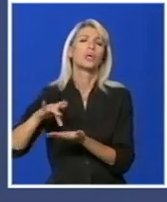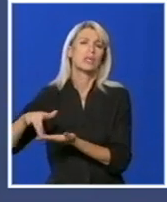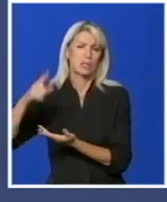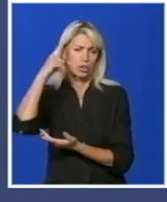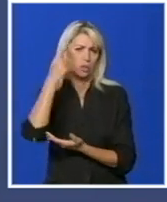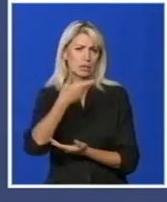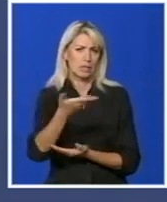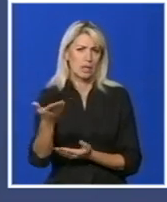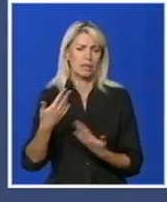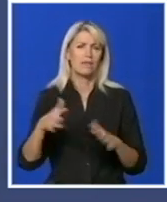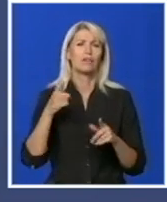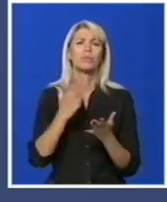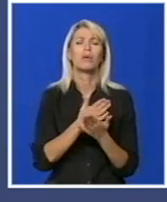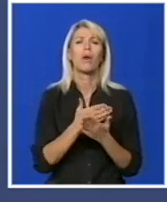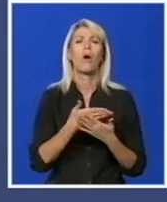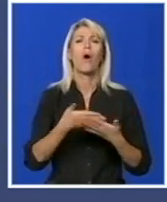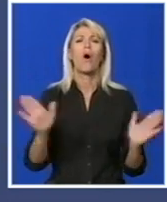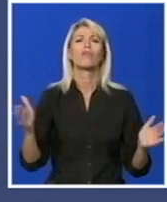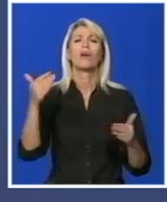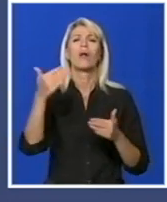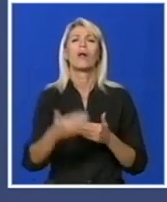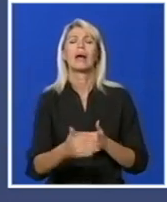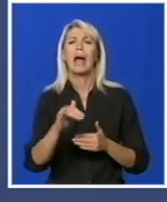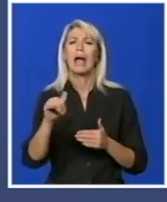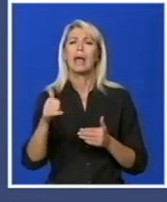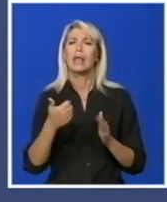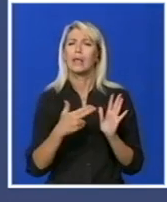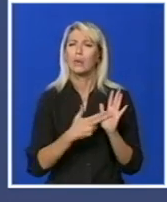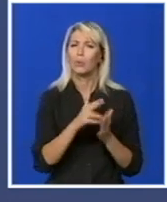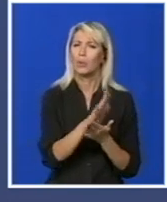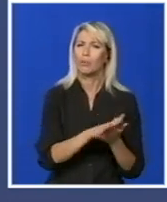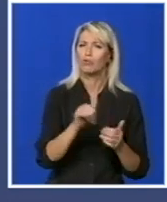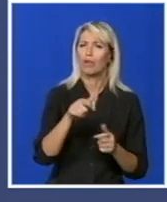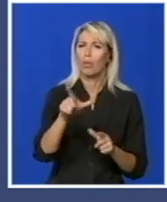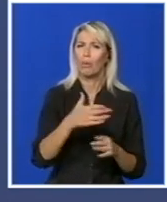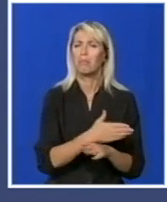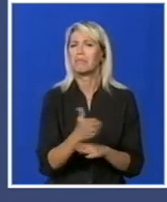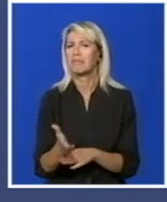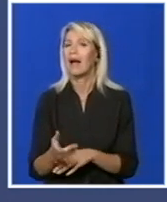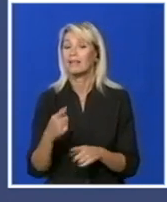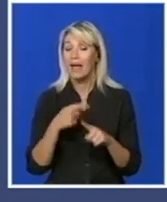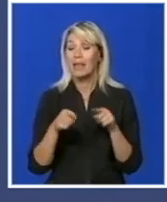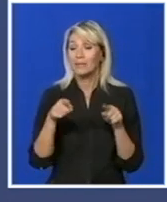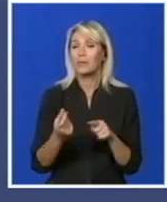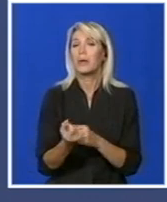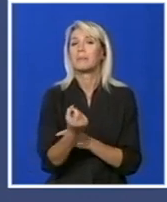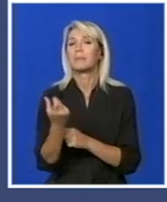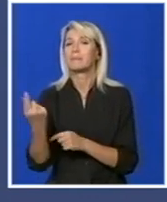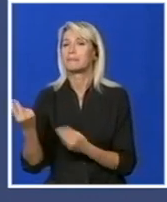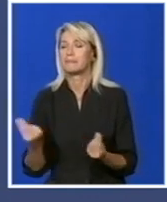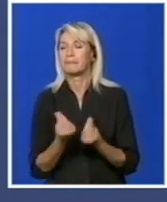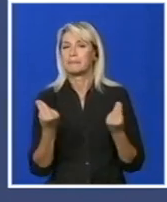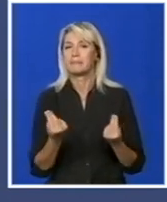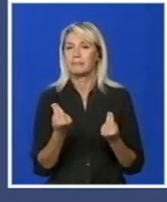znate da se otvarao tek krajem juna meseca ili početkom jula meseca, i zbog toga se i dešavaju ovakve stvari.